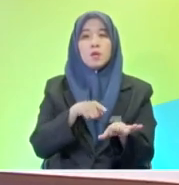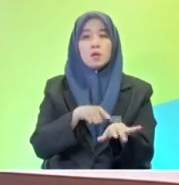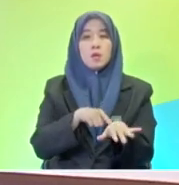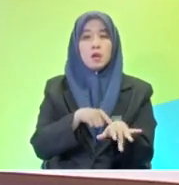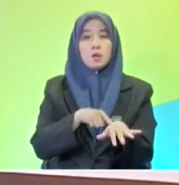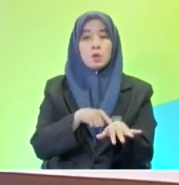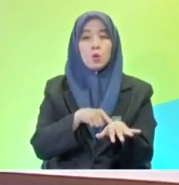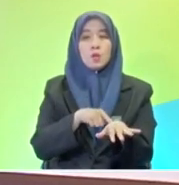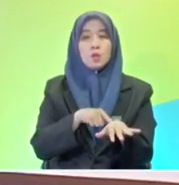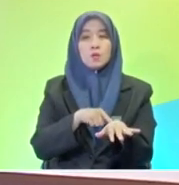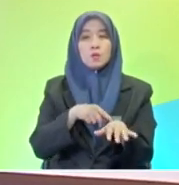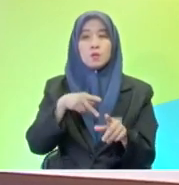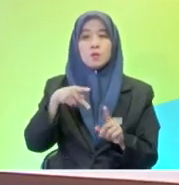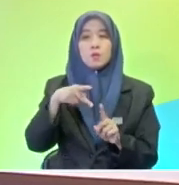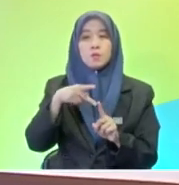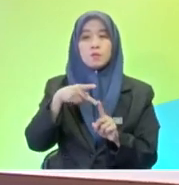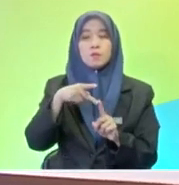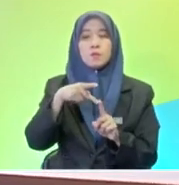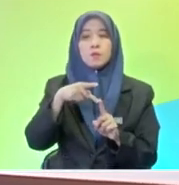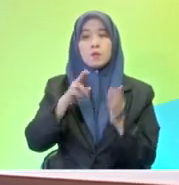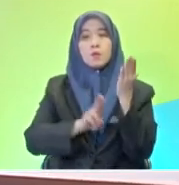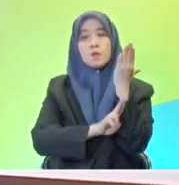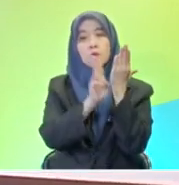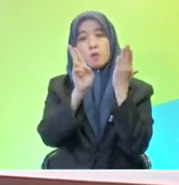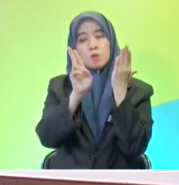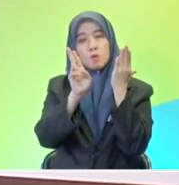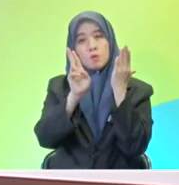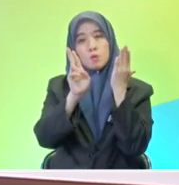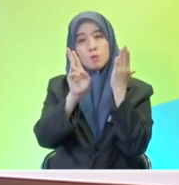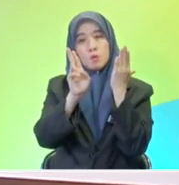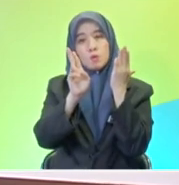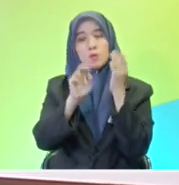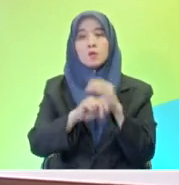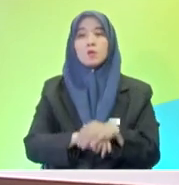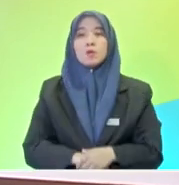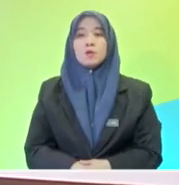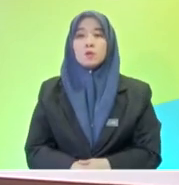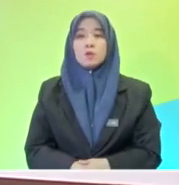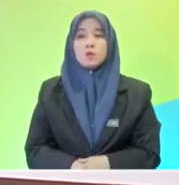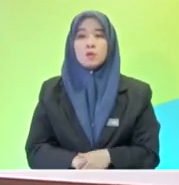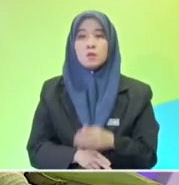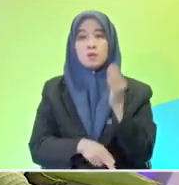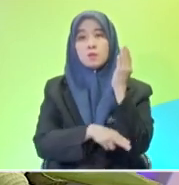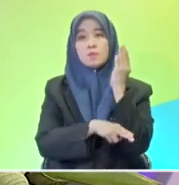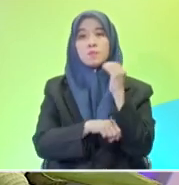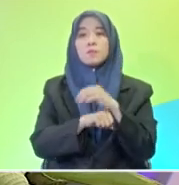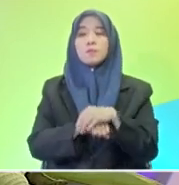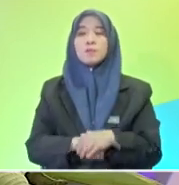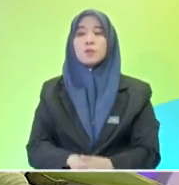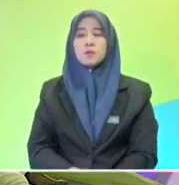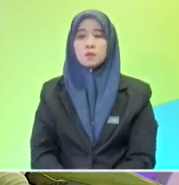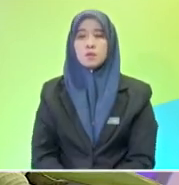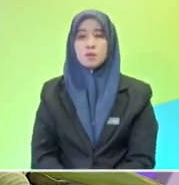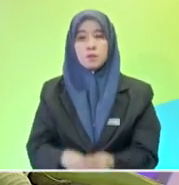pandailah dia dah tahu Eh permukaan yang kas unuk ubi jadi Ciku akanak